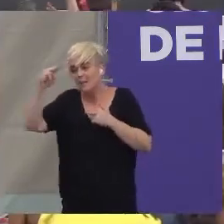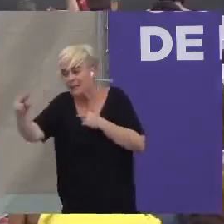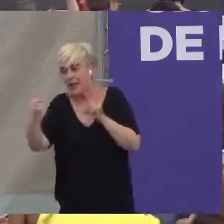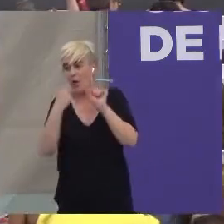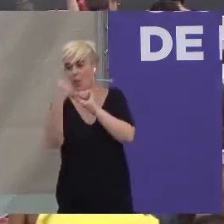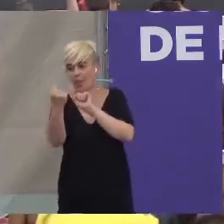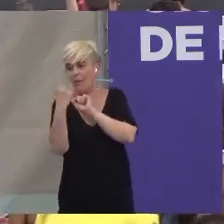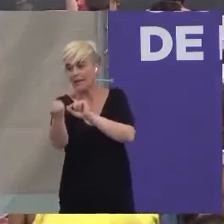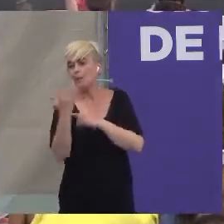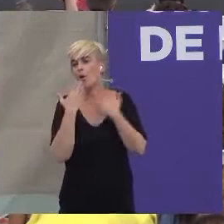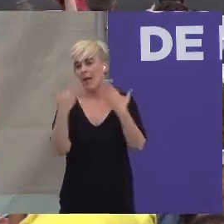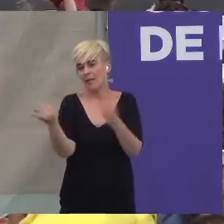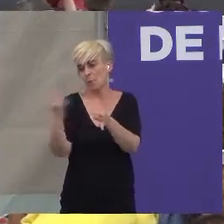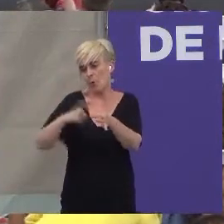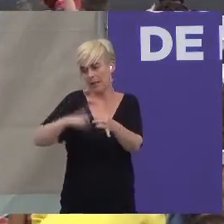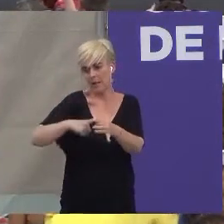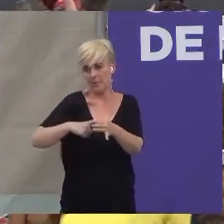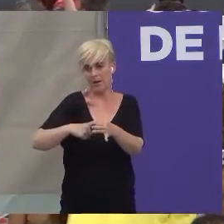ací, per participar.